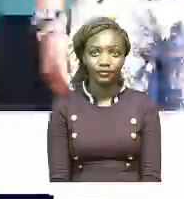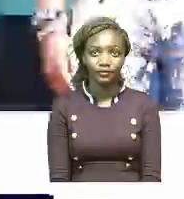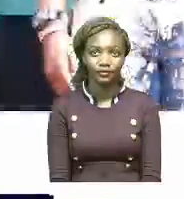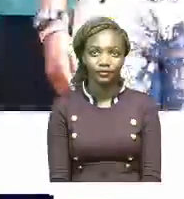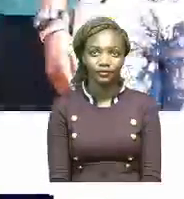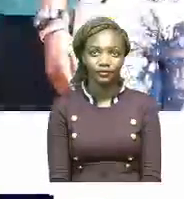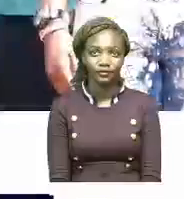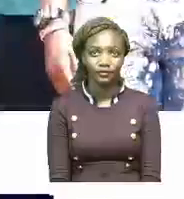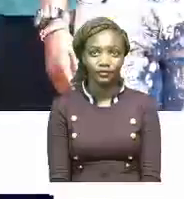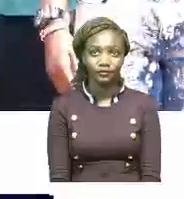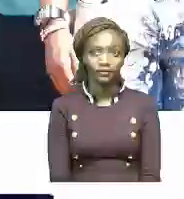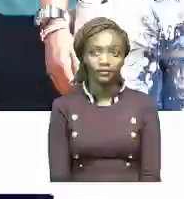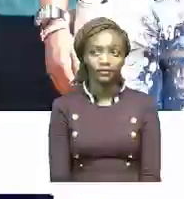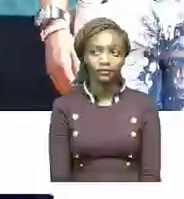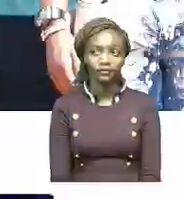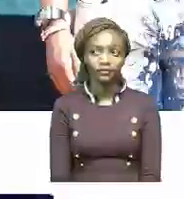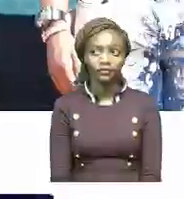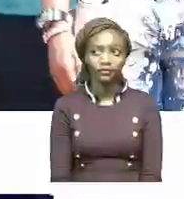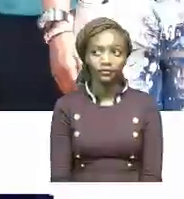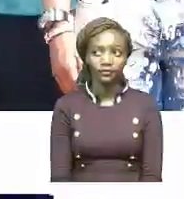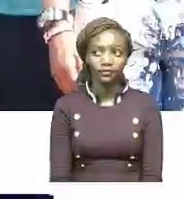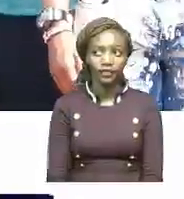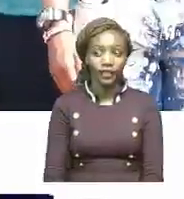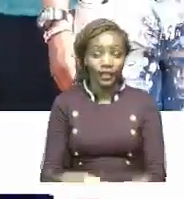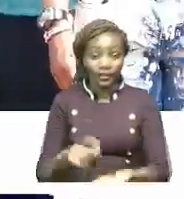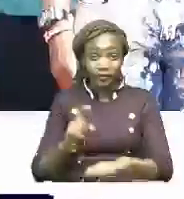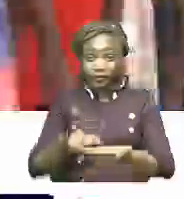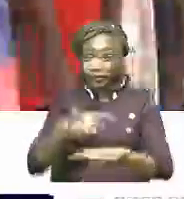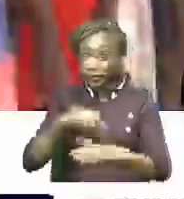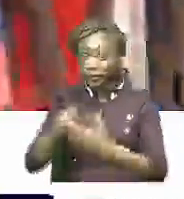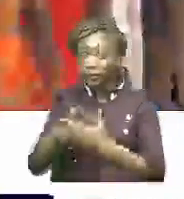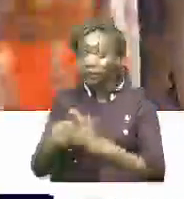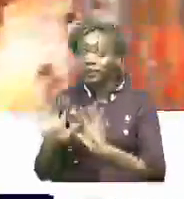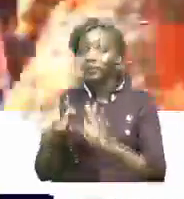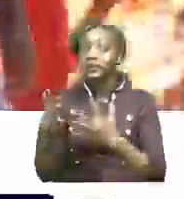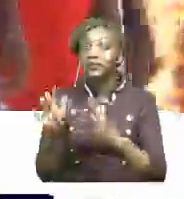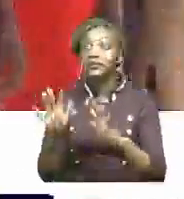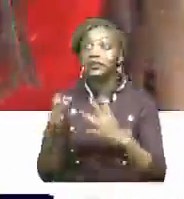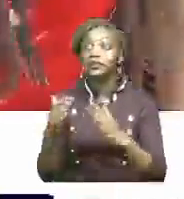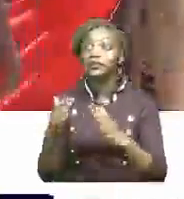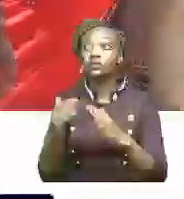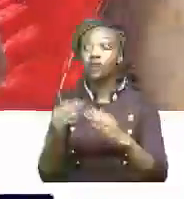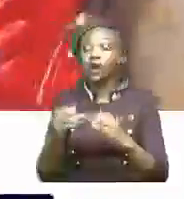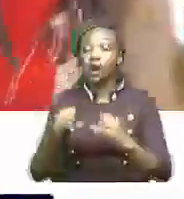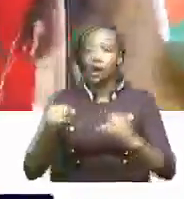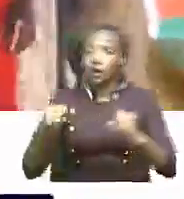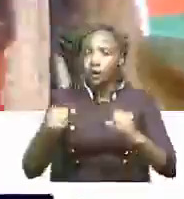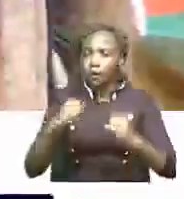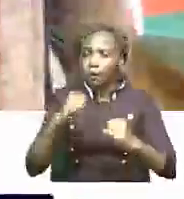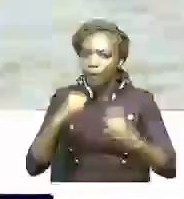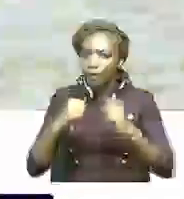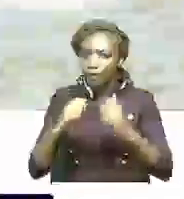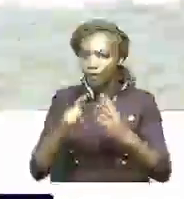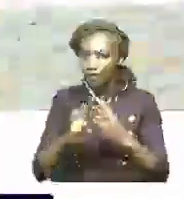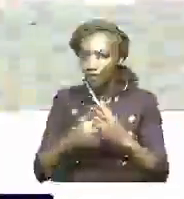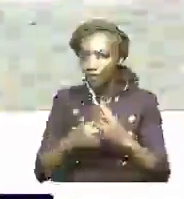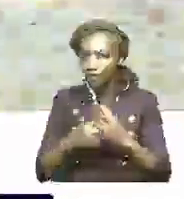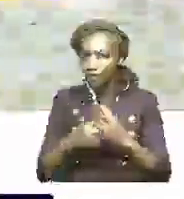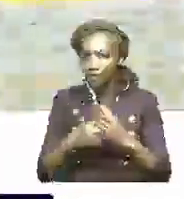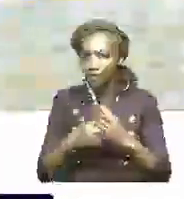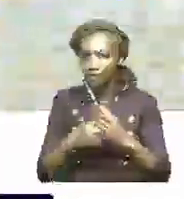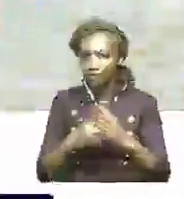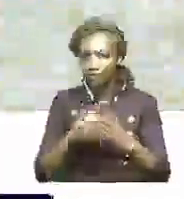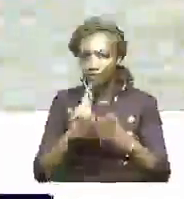Na wakati ulipowadia wa sherehe hizo kuanza rasmi, basi mashindano ya aina mbalimbali yakaanza. Walio na weledi wa